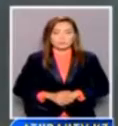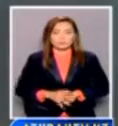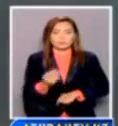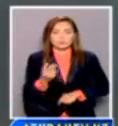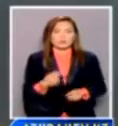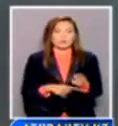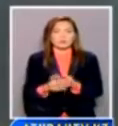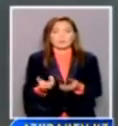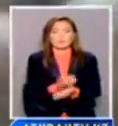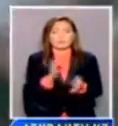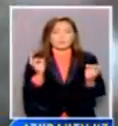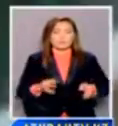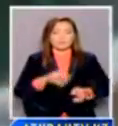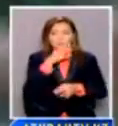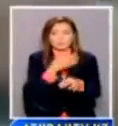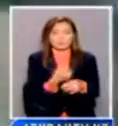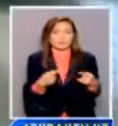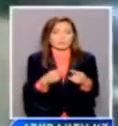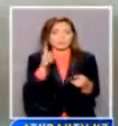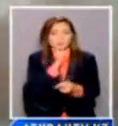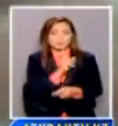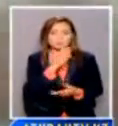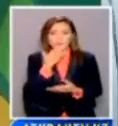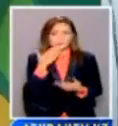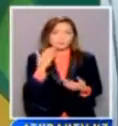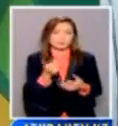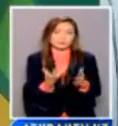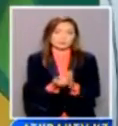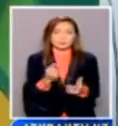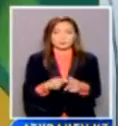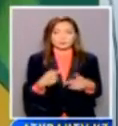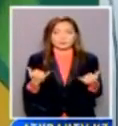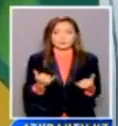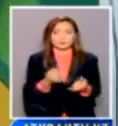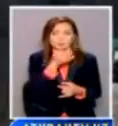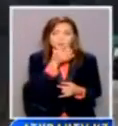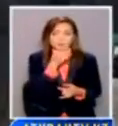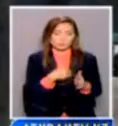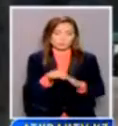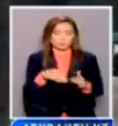еще не найден оптимальный вариант ответа на вопрос, использовать эти пенсионные накопления сейчас